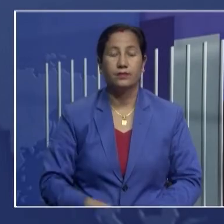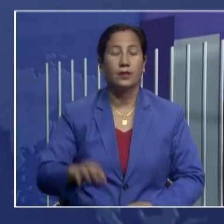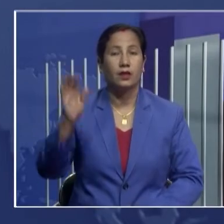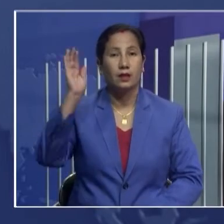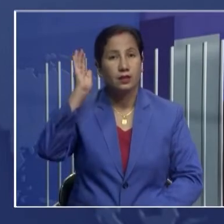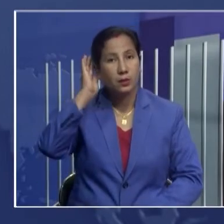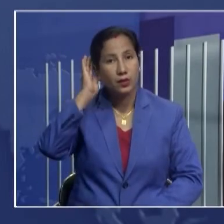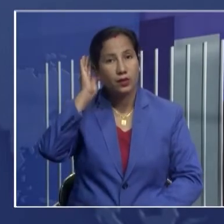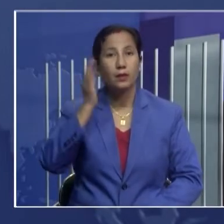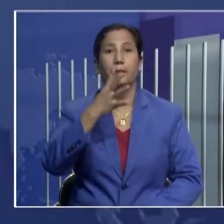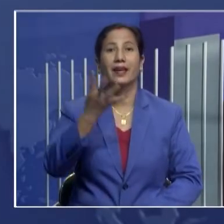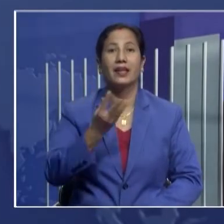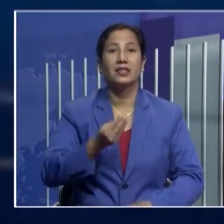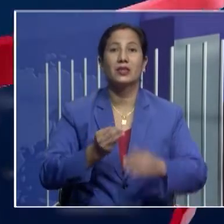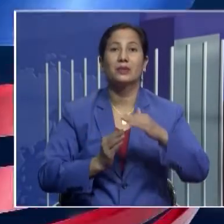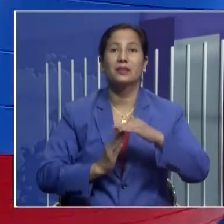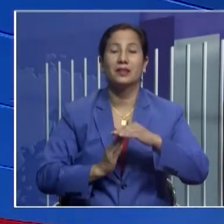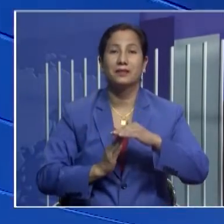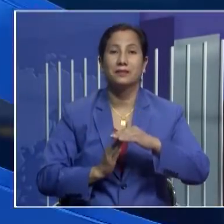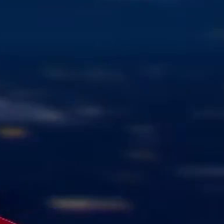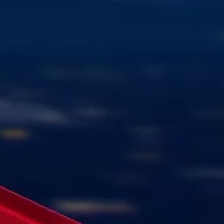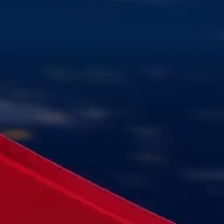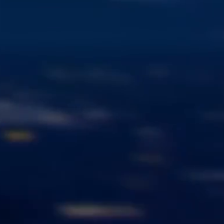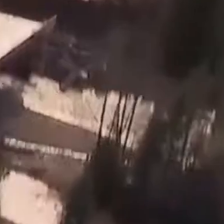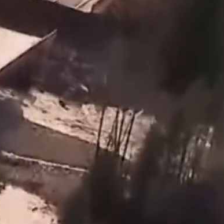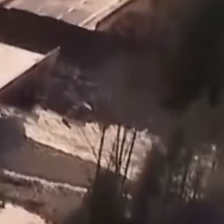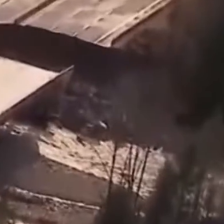समाचारको क्रम जारी नै छ, एकैछिनको विश्राम।